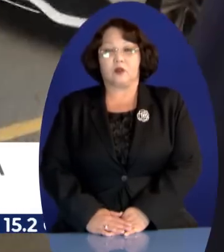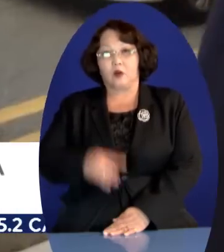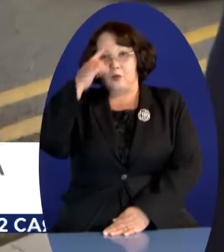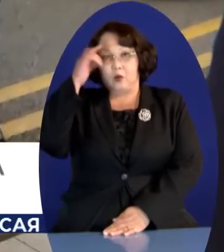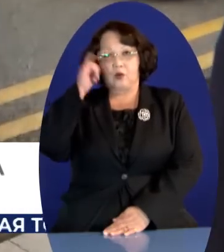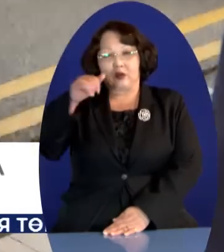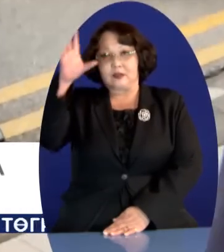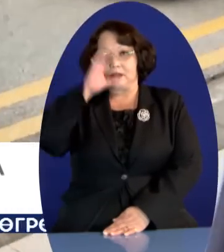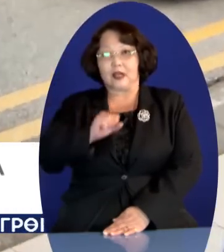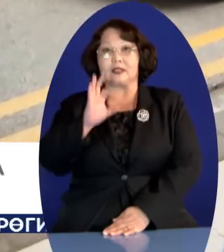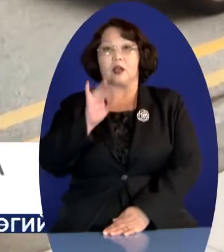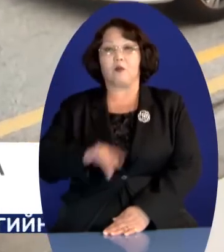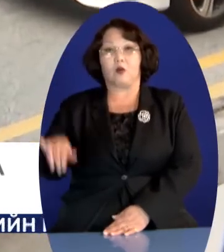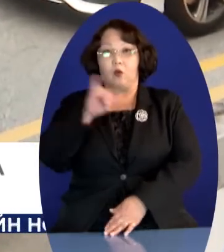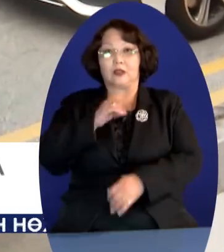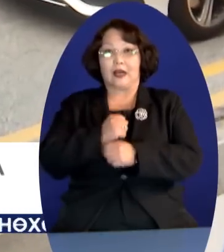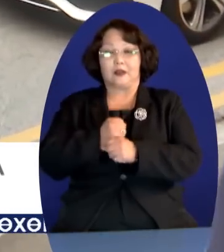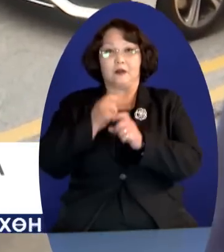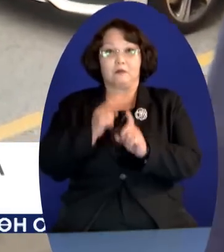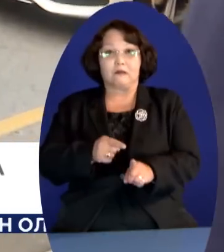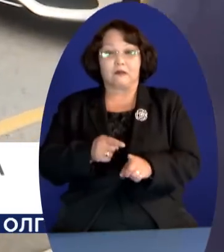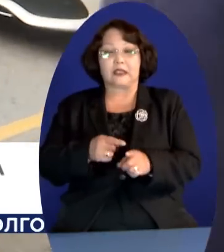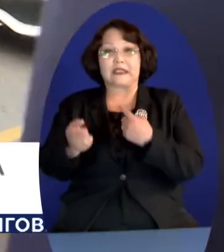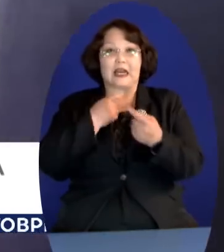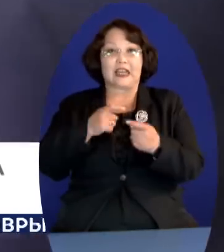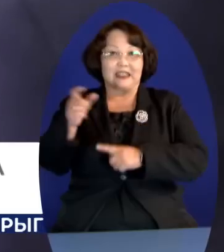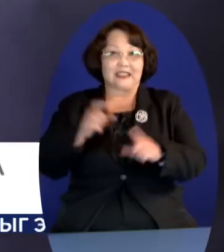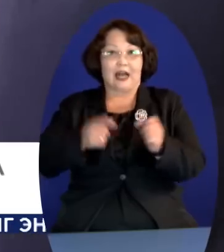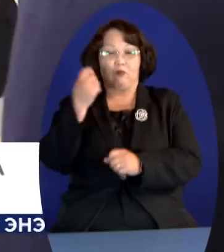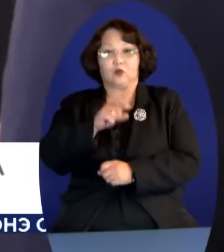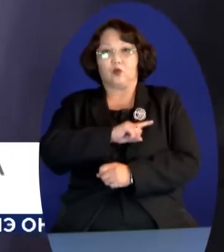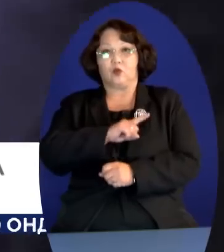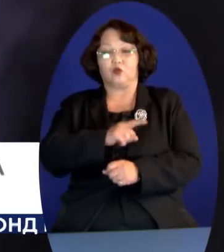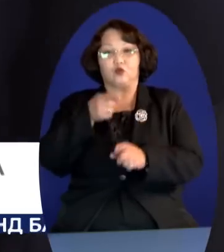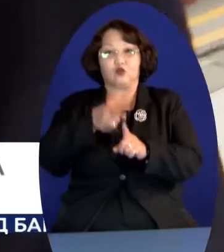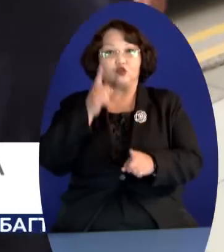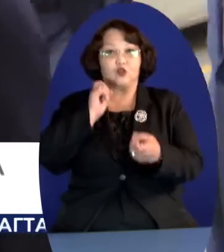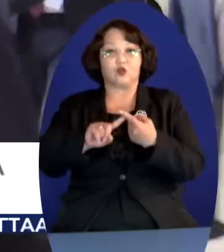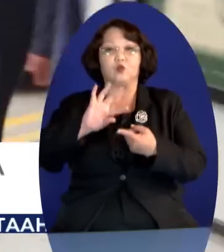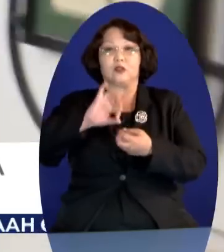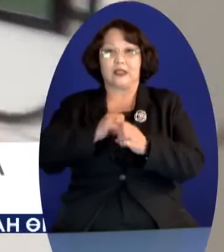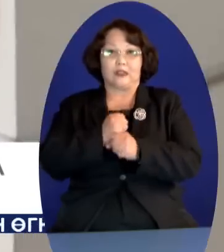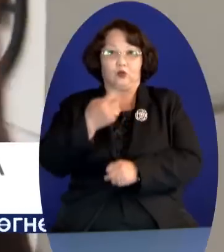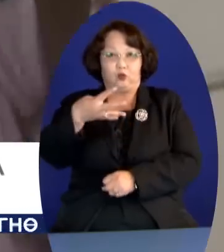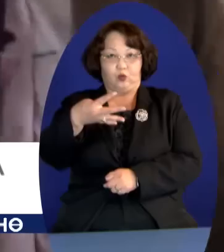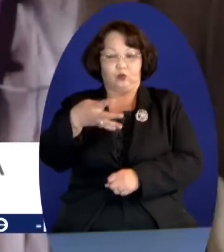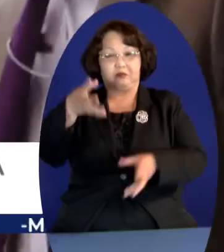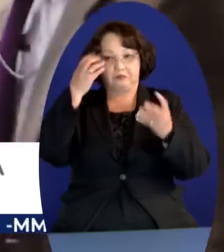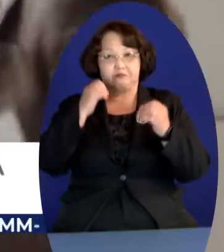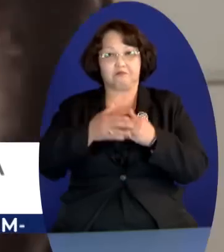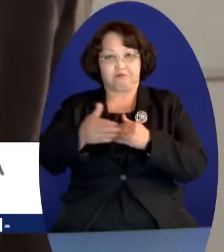Монгол улсын ерөнхий сайдын Сингапурт хийсэн айлчлал яриа хэлэлцээр үеэр эдийн засгийн тэргүүлэх чиглэлд хамтран ажиллах 4 санамж бичигт гар хэсэг